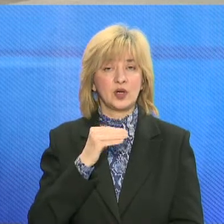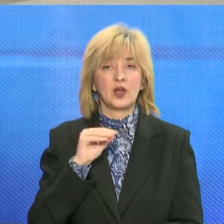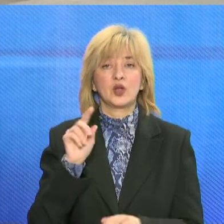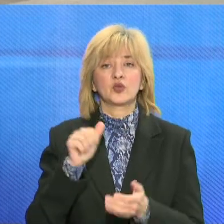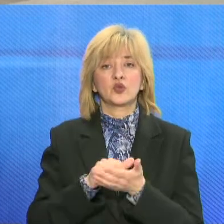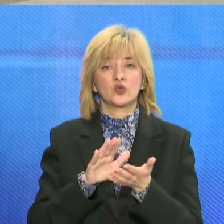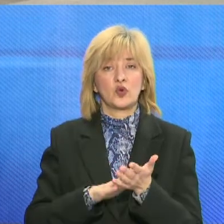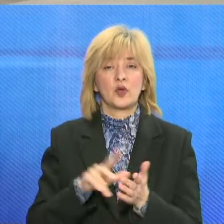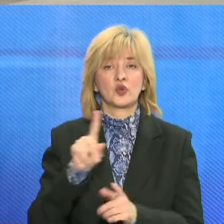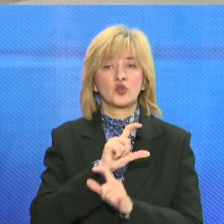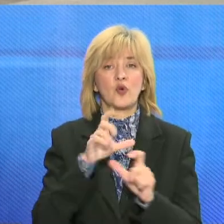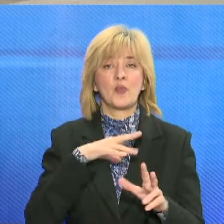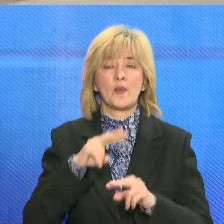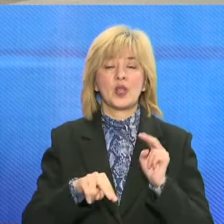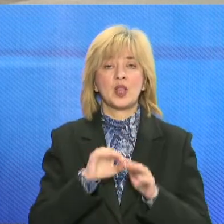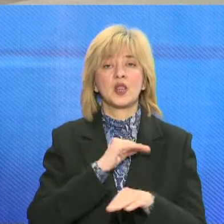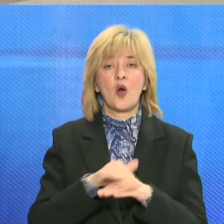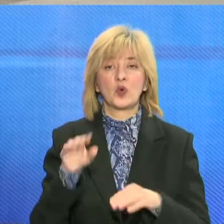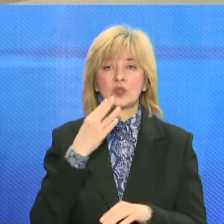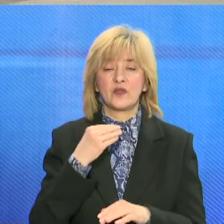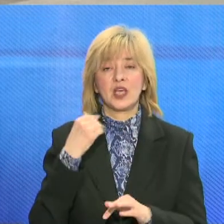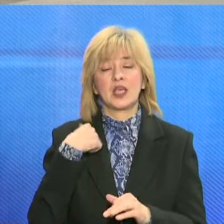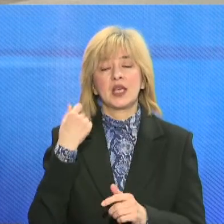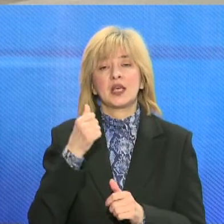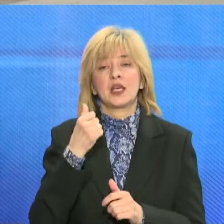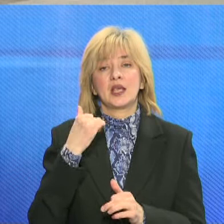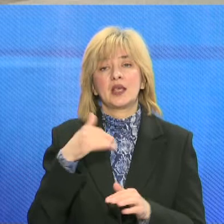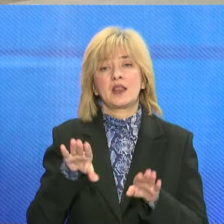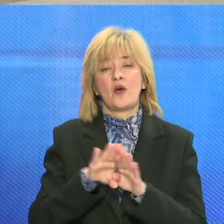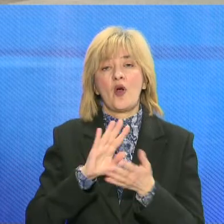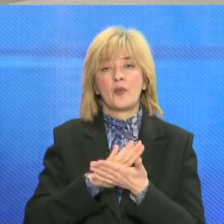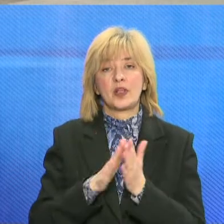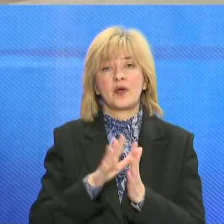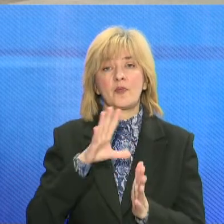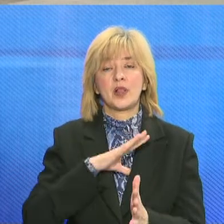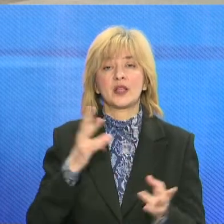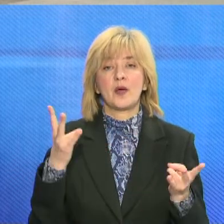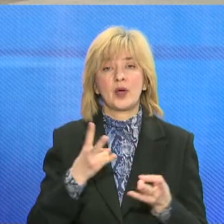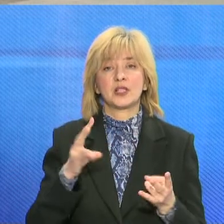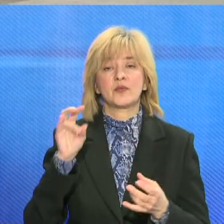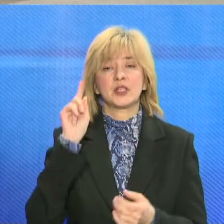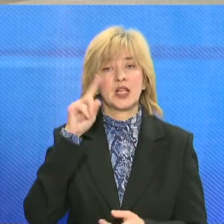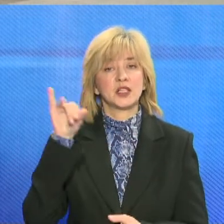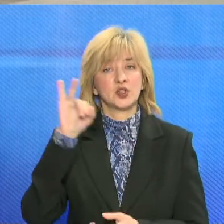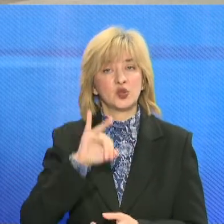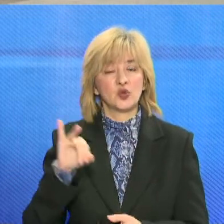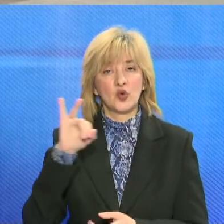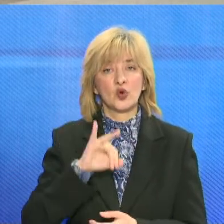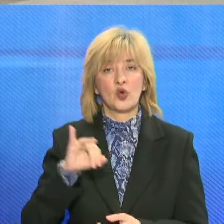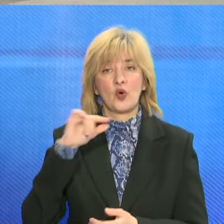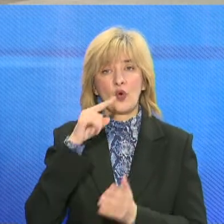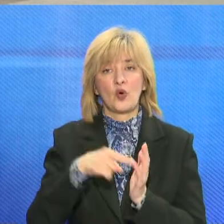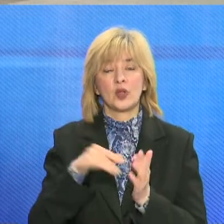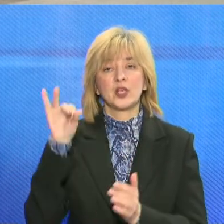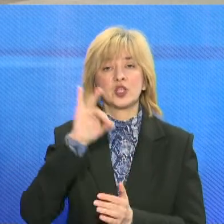на улице Дзержинского. Ну и как бы само собой подразумевалось вот это обстоятельство, необходимо было знать историю родного города, историю улицы